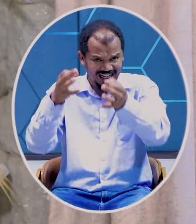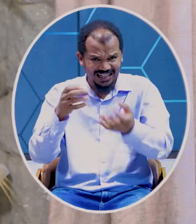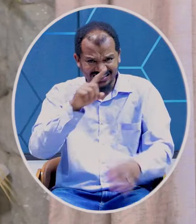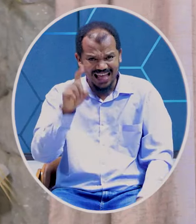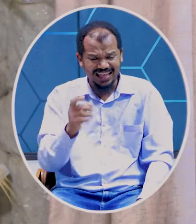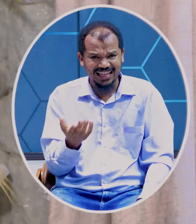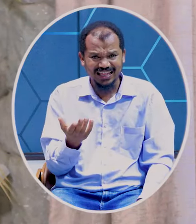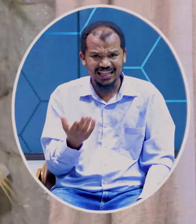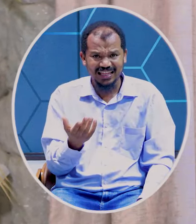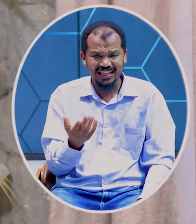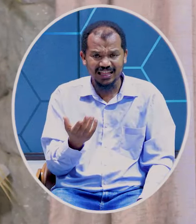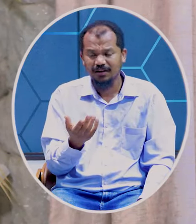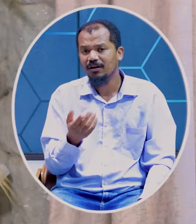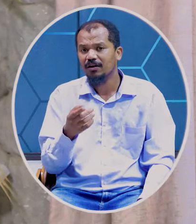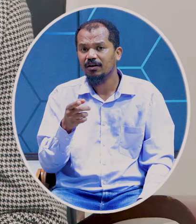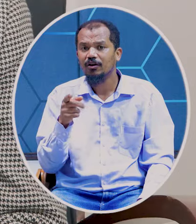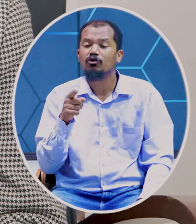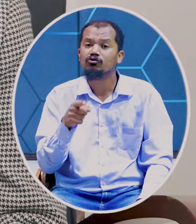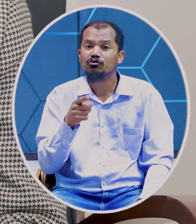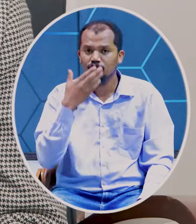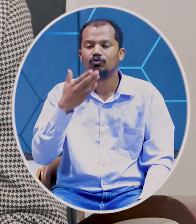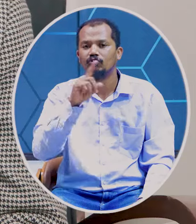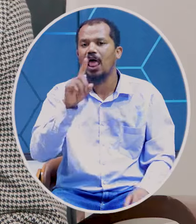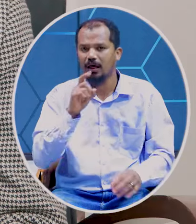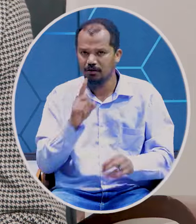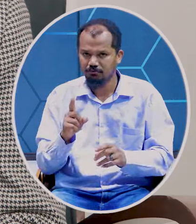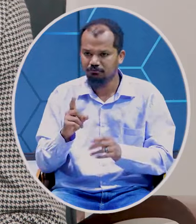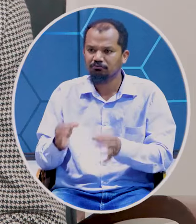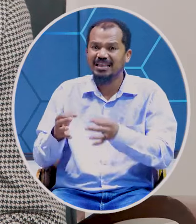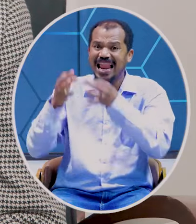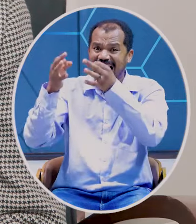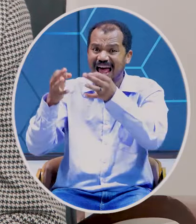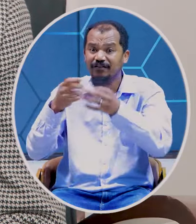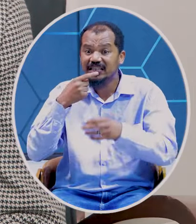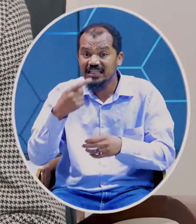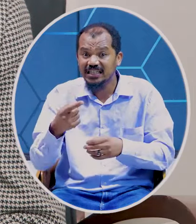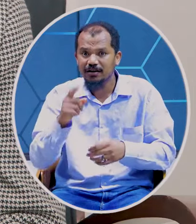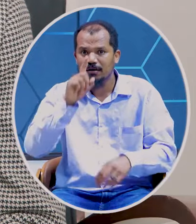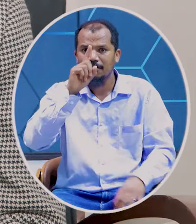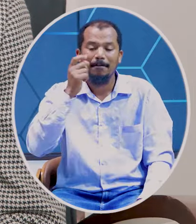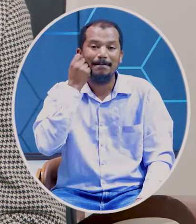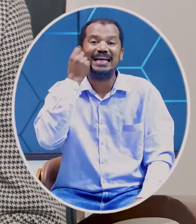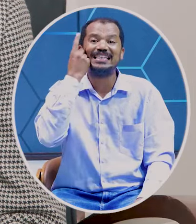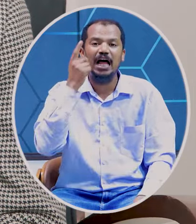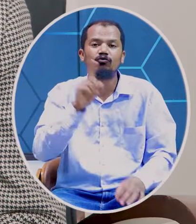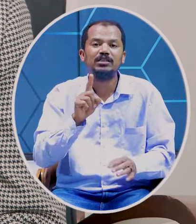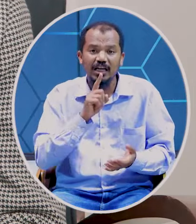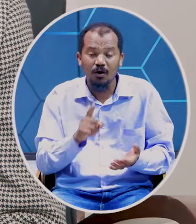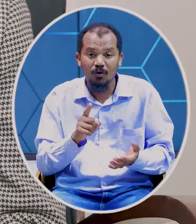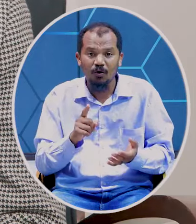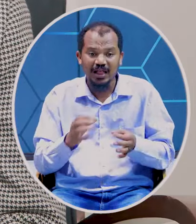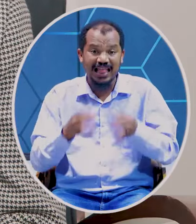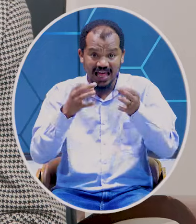ላይ ጥያቄ ያመጣል? ያው ያ ጥሩ ጥያቄ ነው። ተላላፊ ስንል ያው በአንደርስታንዲንግ